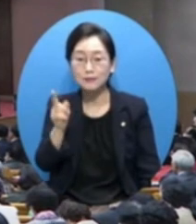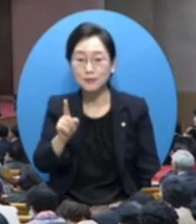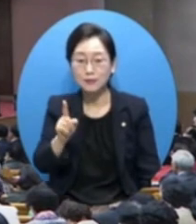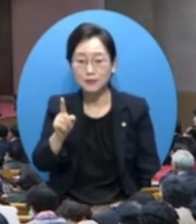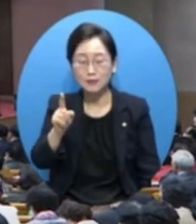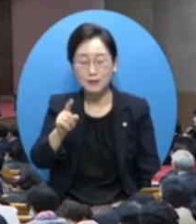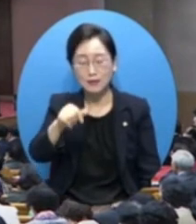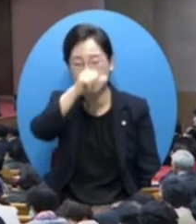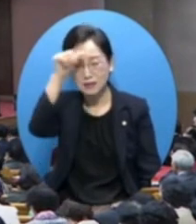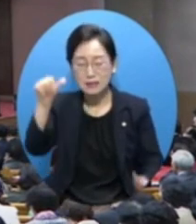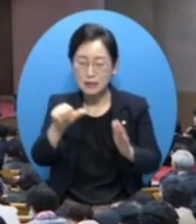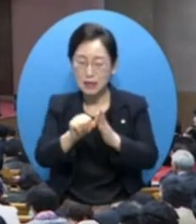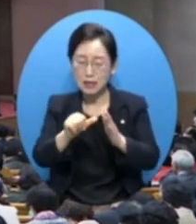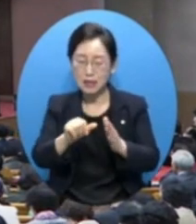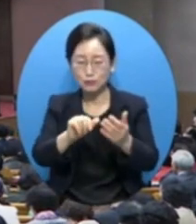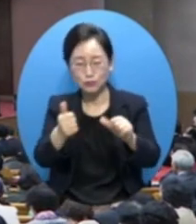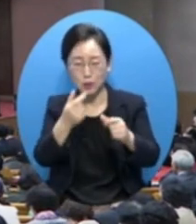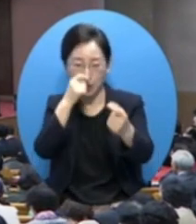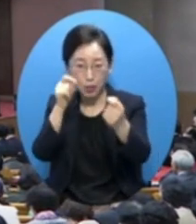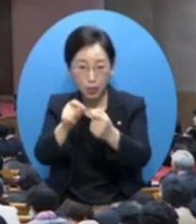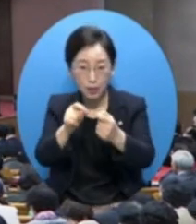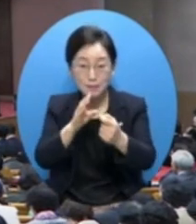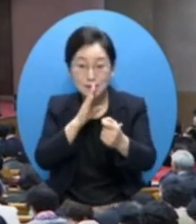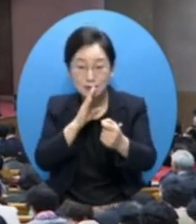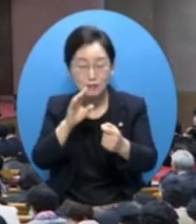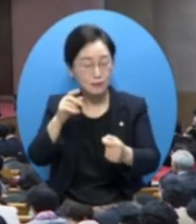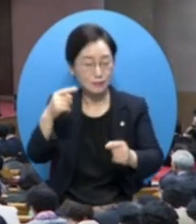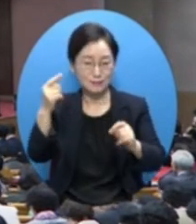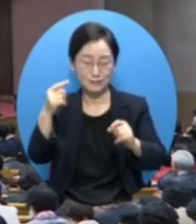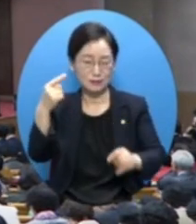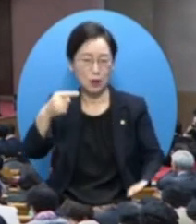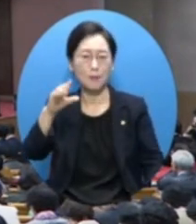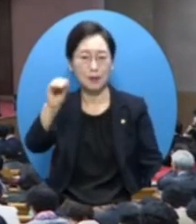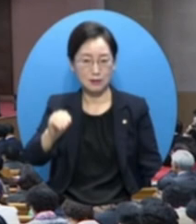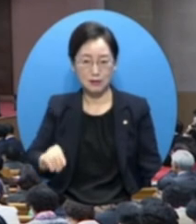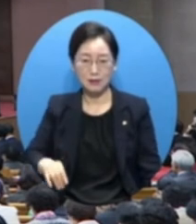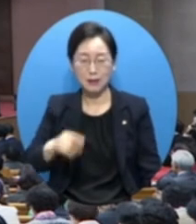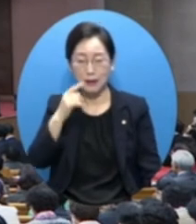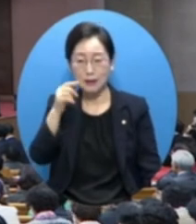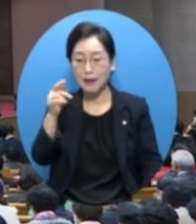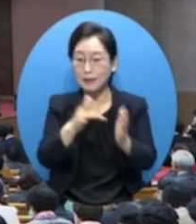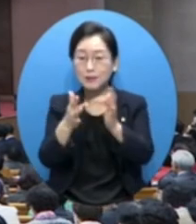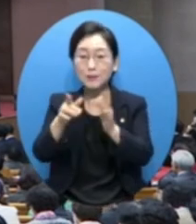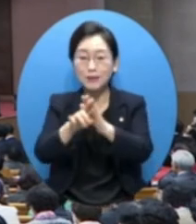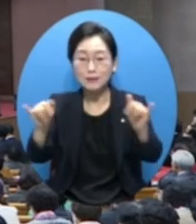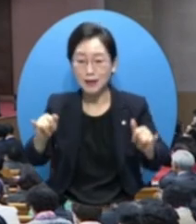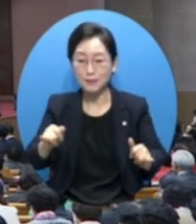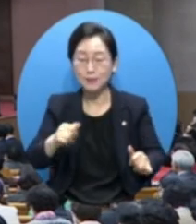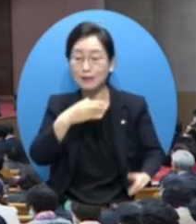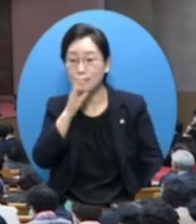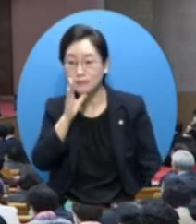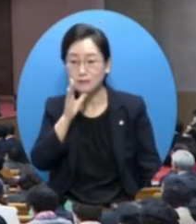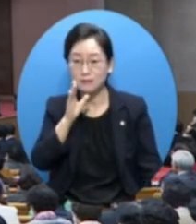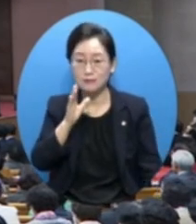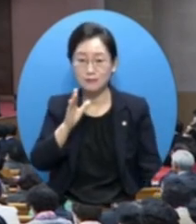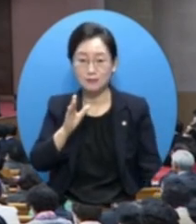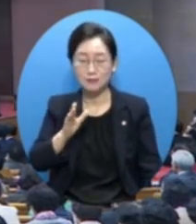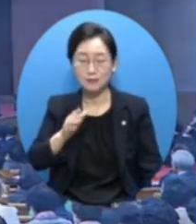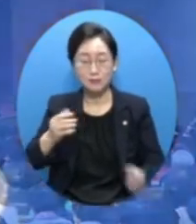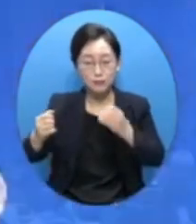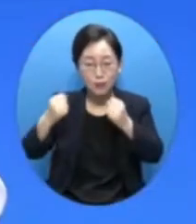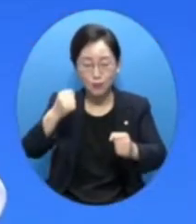인생을 정리할 때라 이렇게 생각하지만 천만의 말씀입니다. 예수를 믿는 사람들은 늙은이가 되어서도 새로운 인생의 꿈을 꾸게 되는